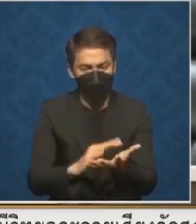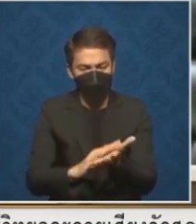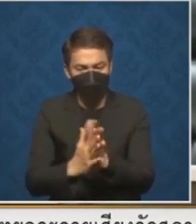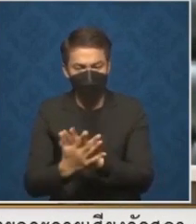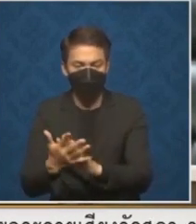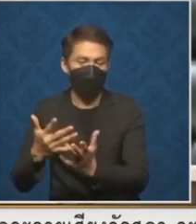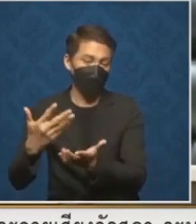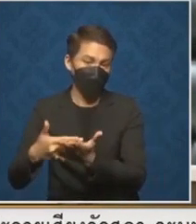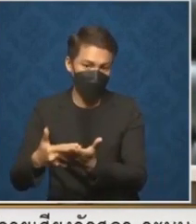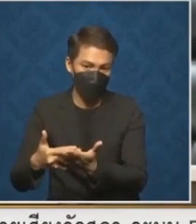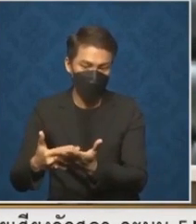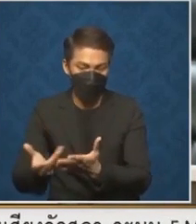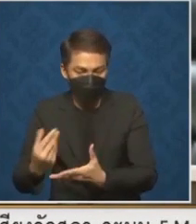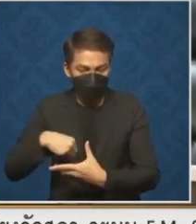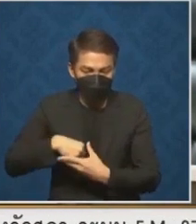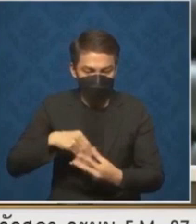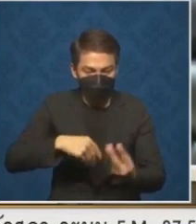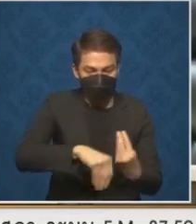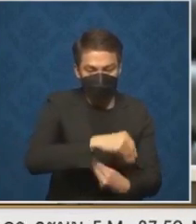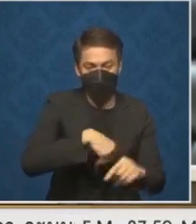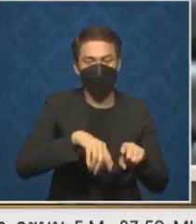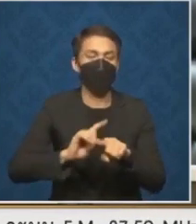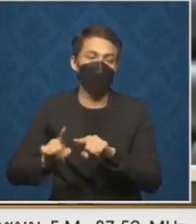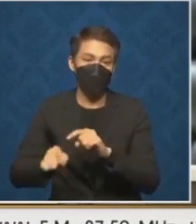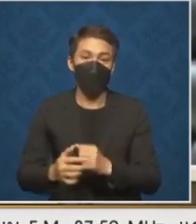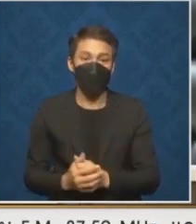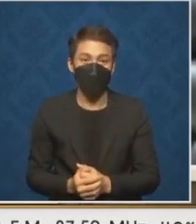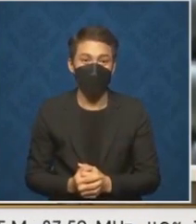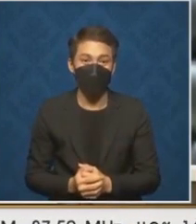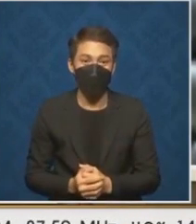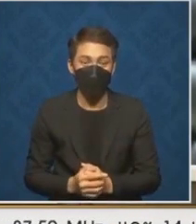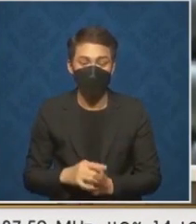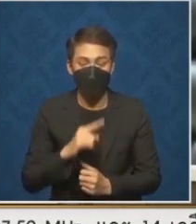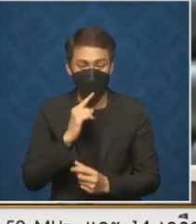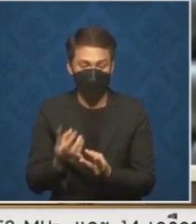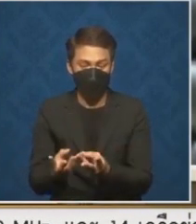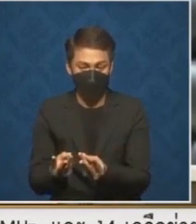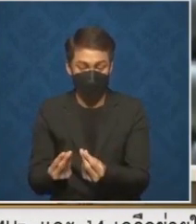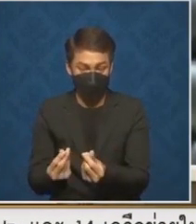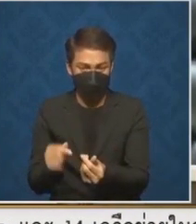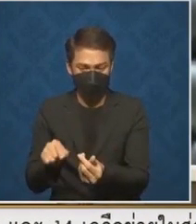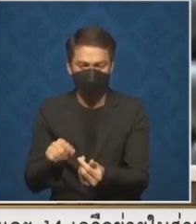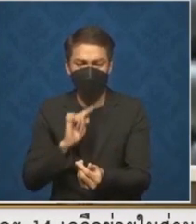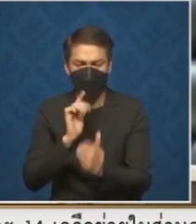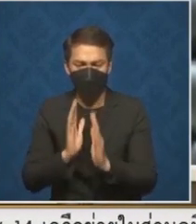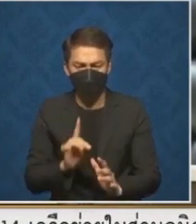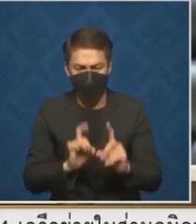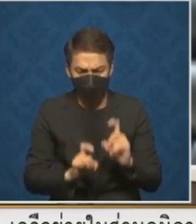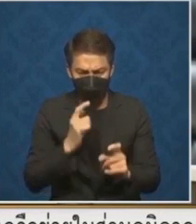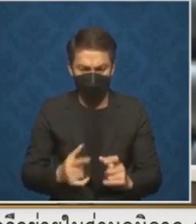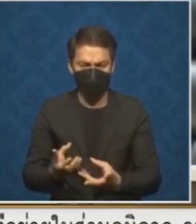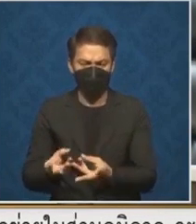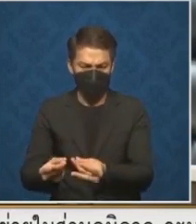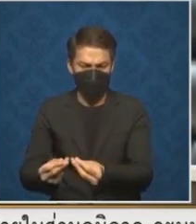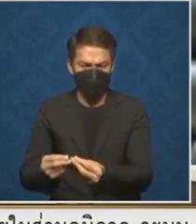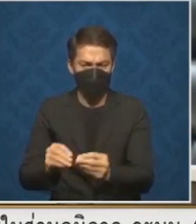มาเป็ผลผลิตแล้วก็ที่ดินเนี่ยแม้แต่คนปูกตายที่ดนกยังอยู่สร้างประโยชน